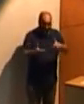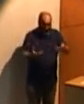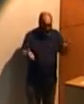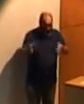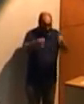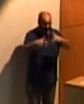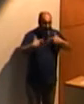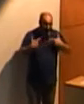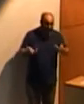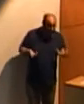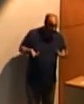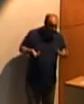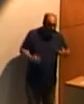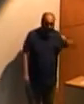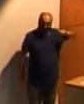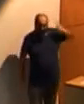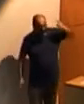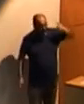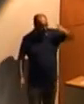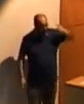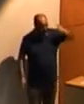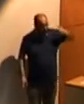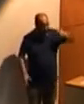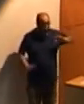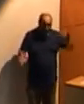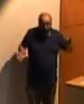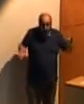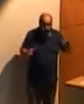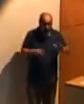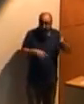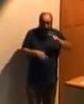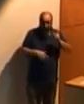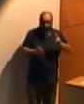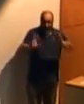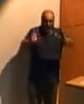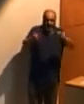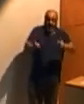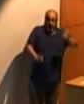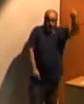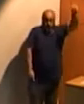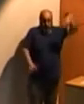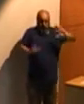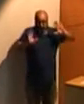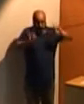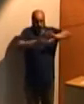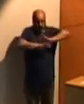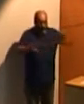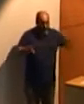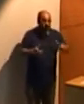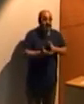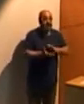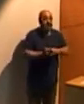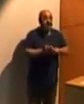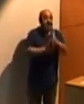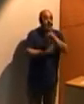vivant est-ce que c'est interdit absolu est-ce qu'il faut pas créer du vivant parce que c'est ça jouer à dieu est ce que le transit humains et celui qui joue à